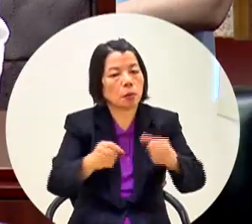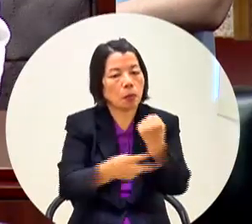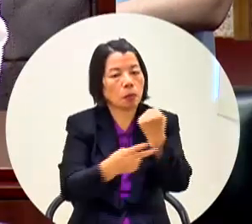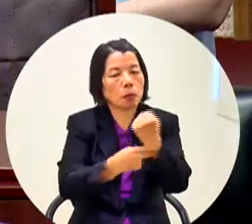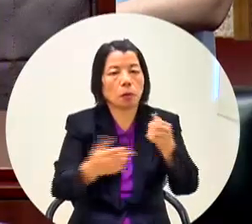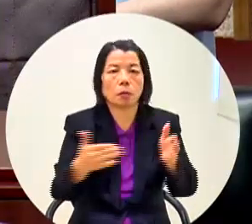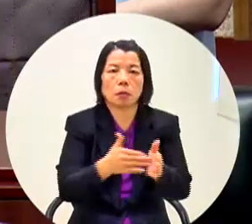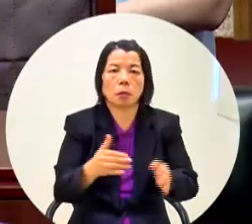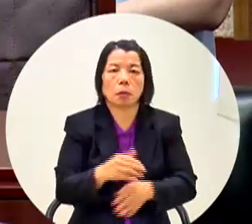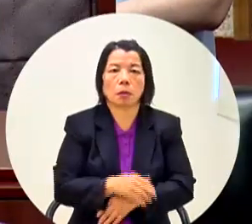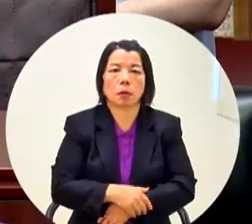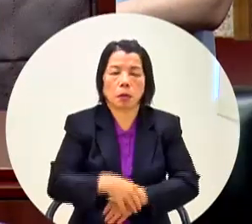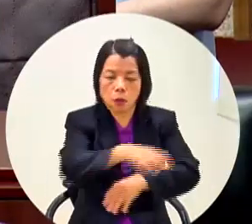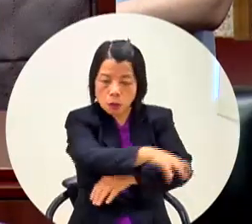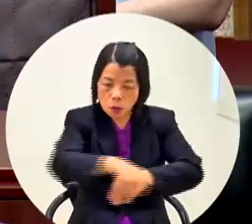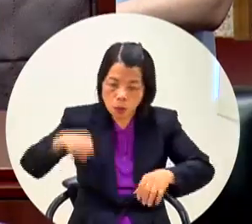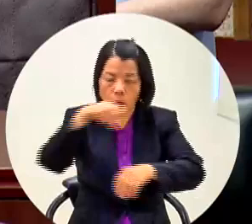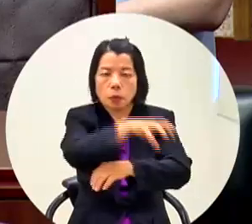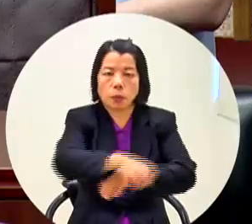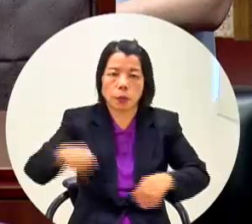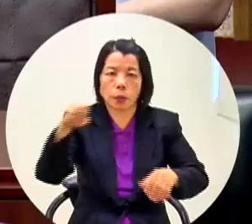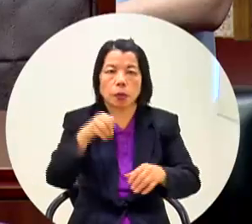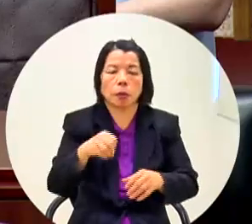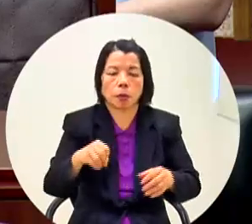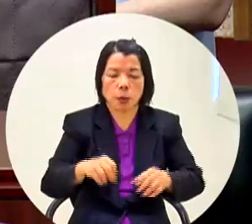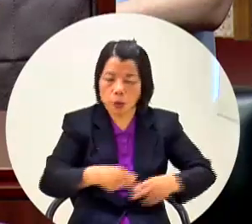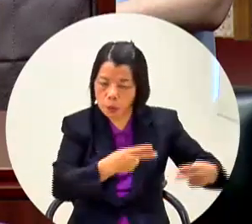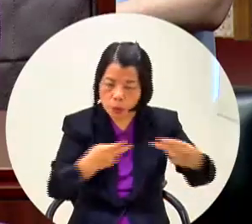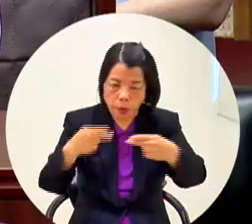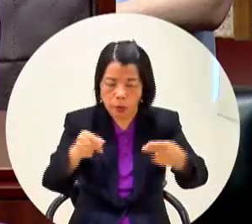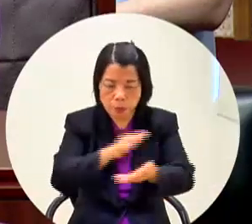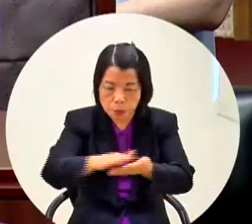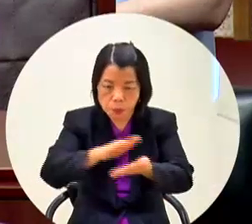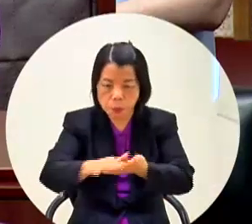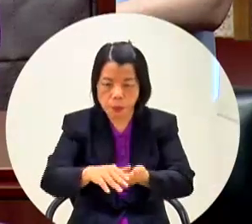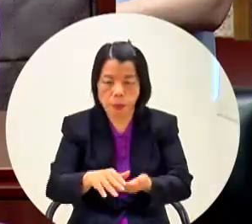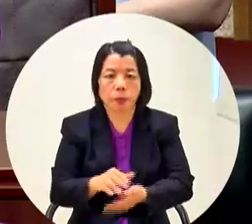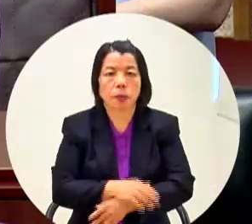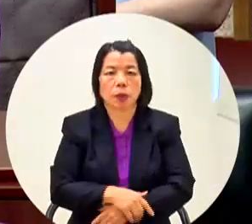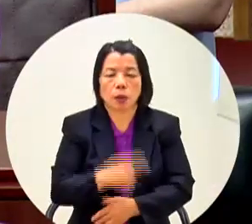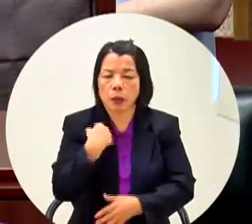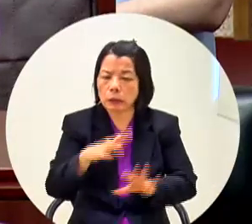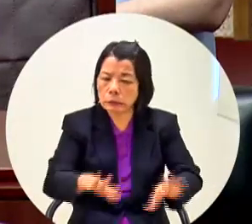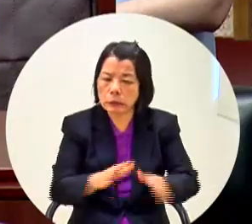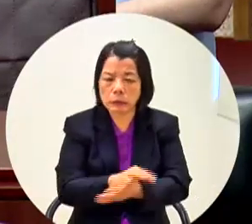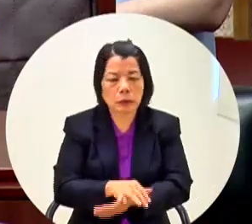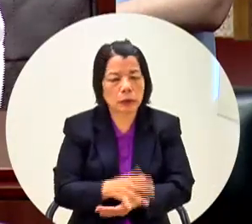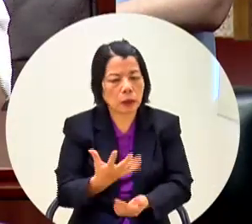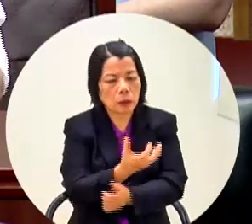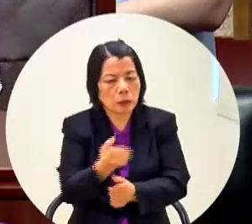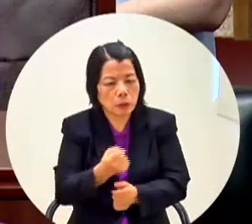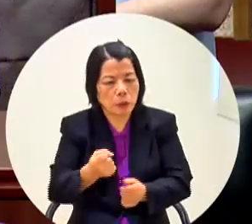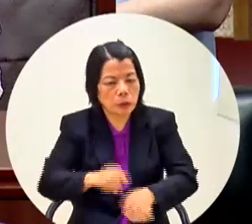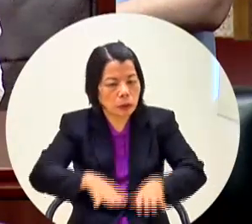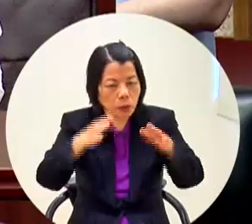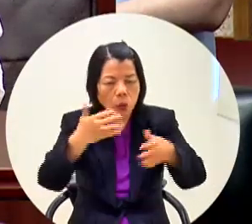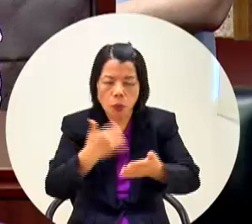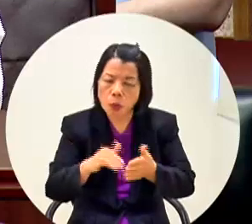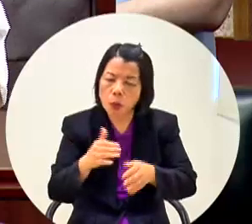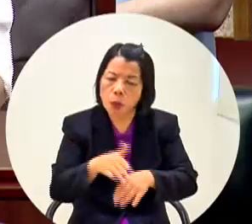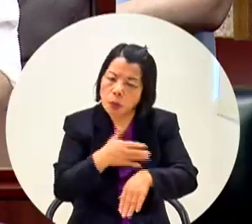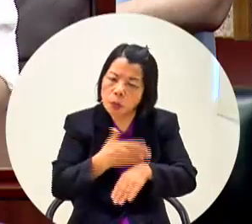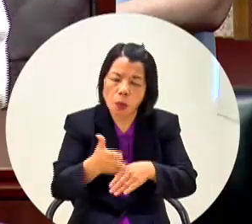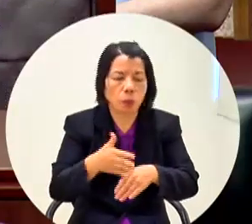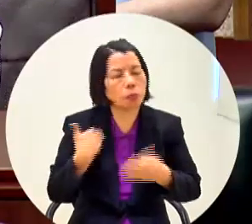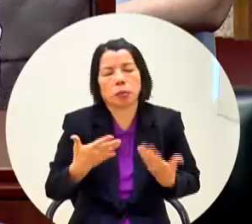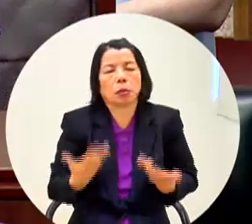水点通通把它尽可能把它调整好、治理好。可是我们没有把握，会不会再淹水，我们不知道，因